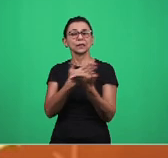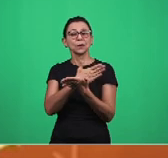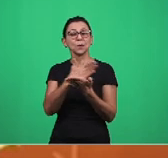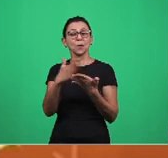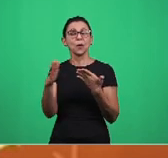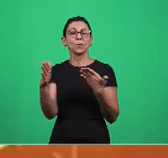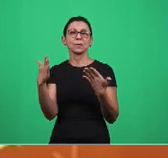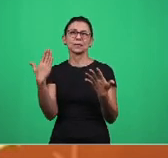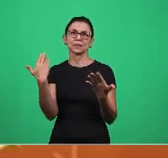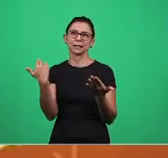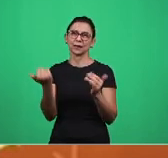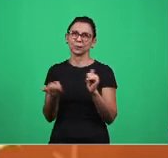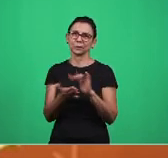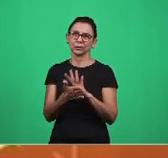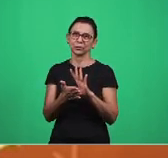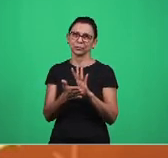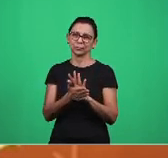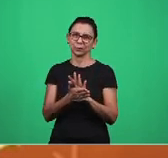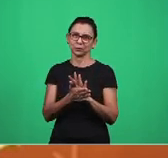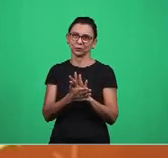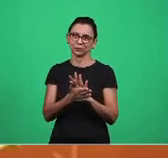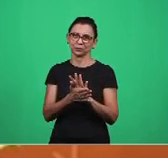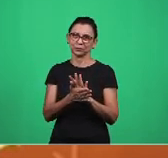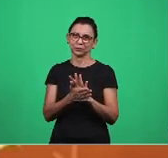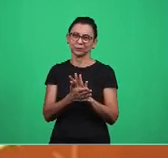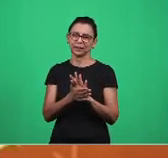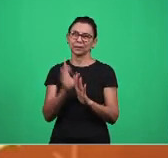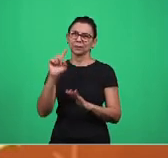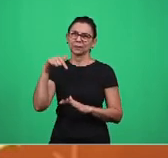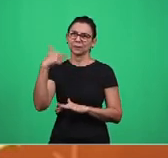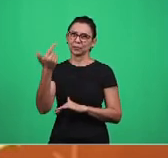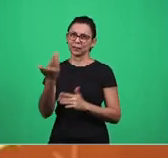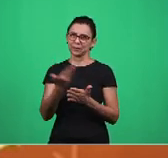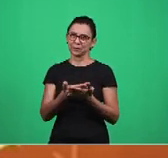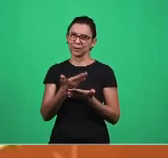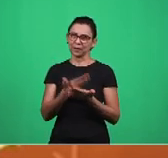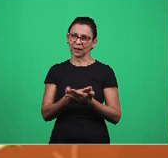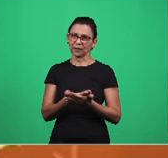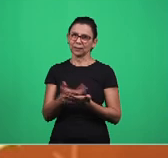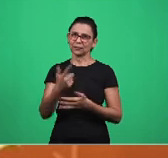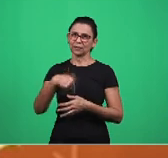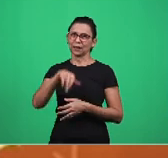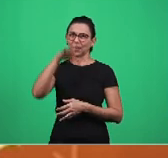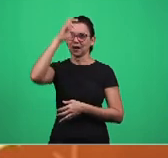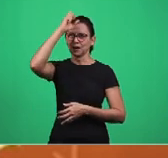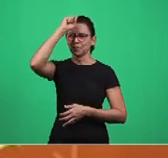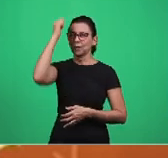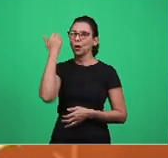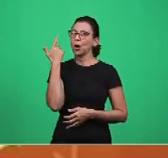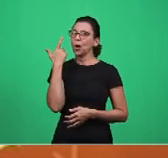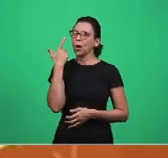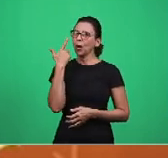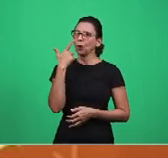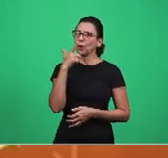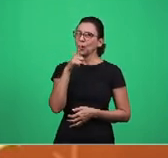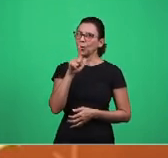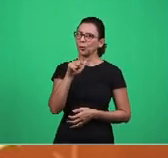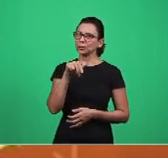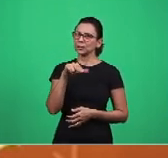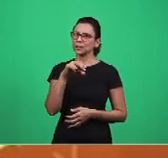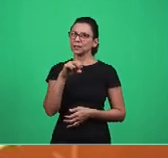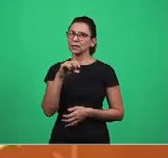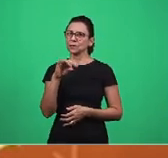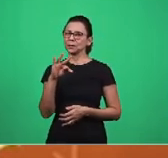suis vainqueur. Dans la prochaine étude, nous allons apprendre d'autres notes pour jouer l'introduction de